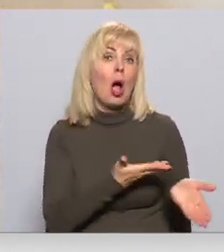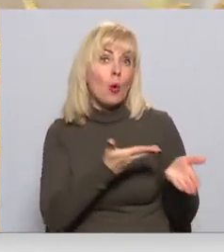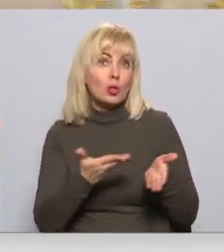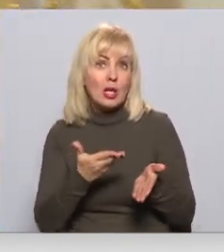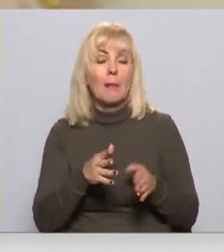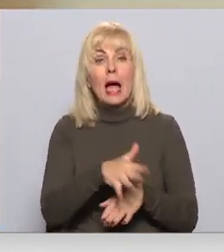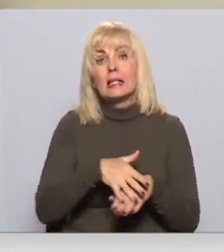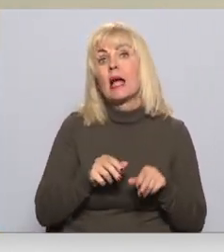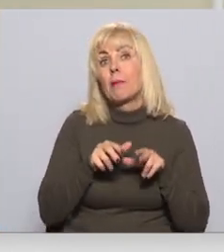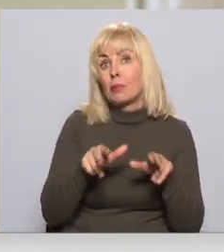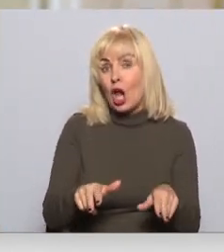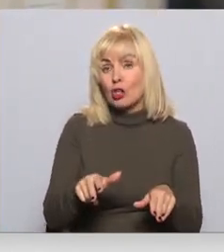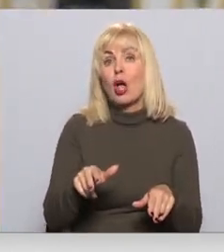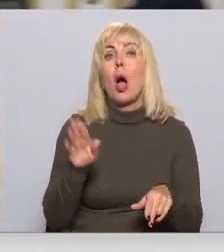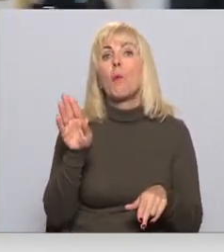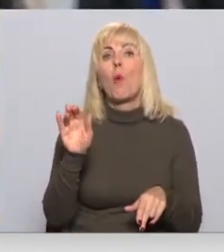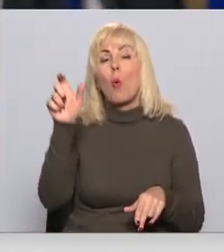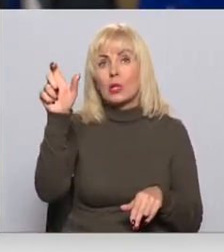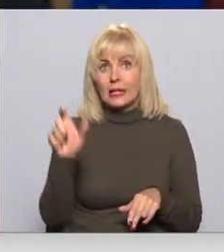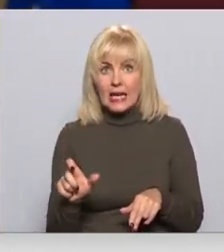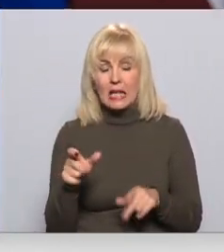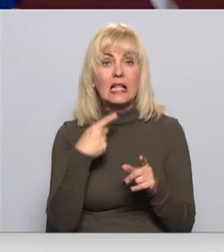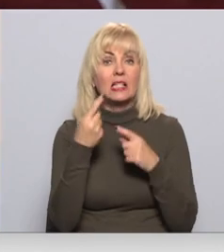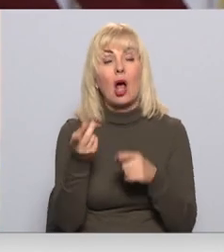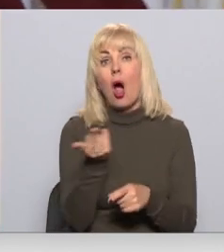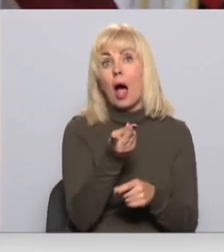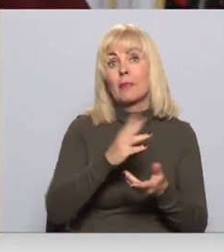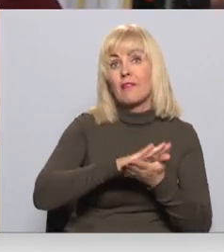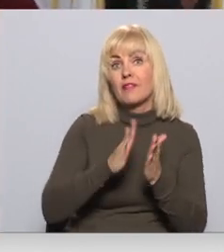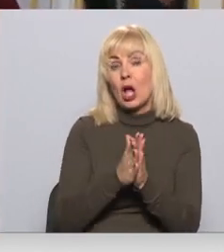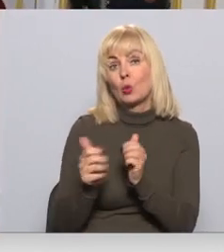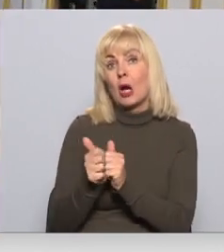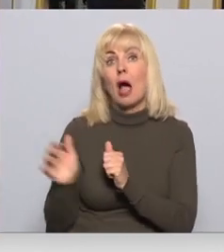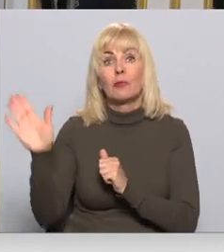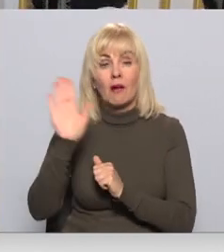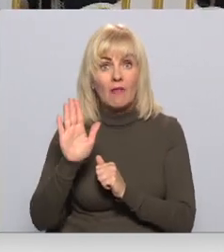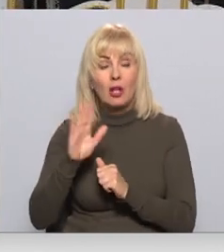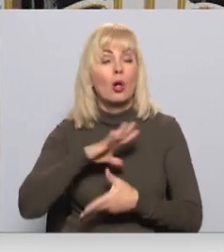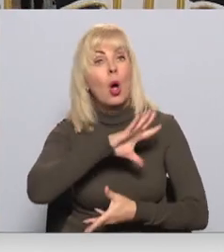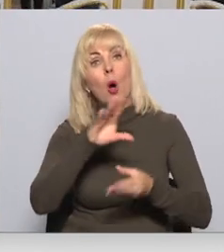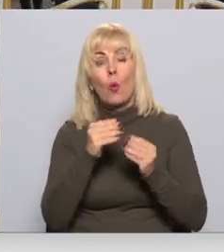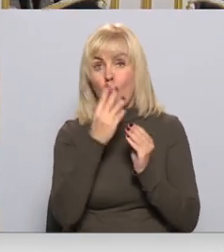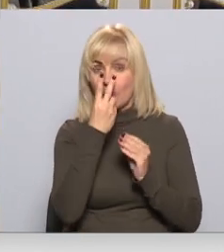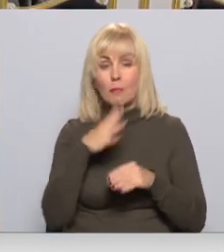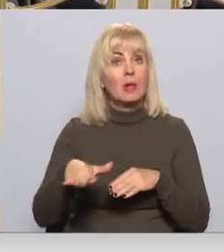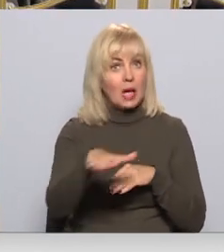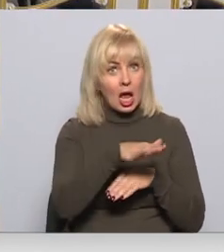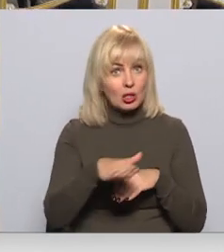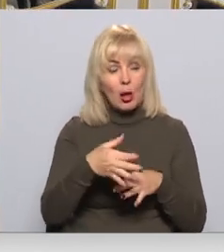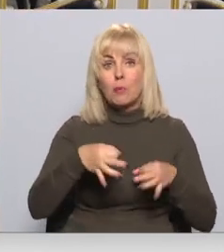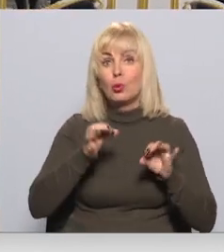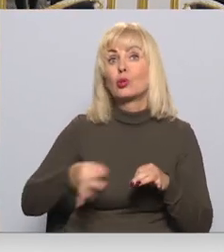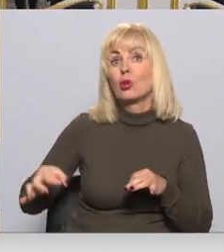Saeimas priekšsēdētāja Ināra Mūrniece un sarunā abi vienojās, ka kaimiņu valstis vieno kopīgs redzējums būtiskos reģionālos